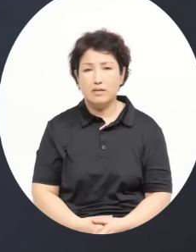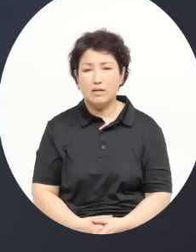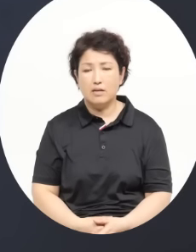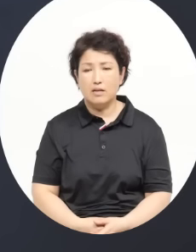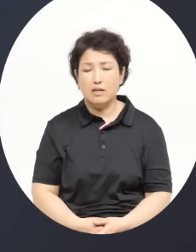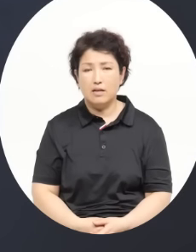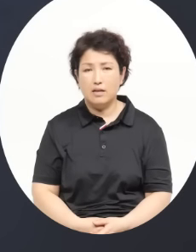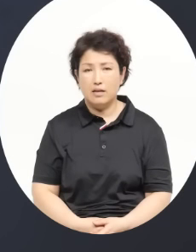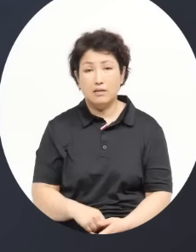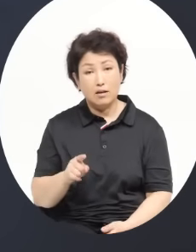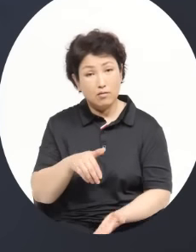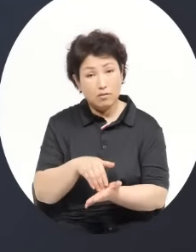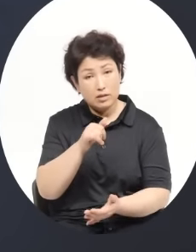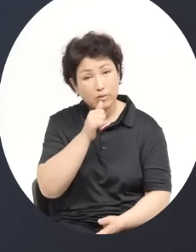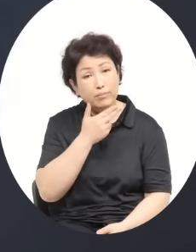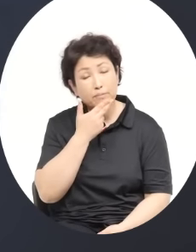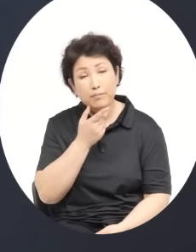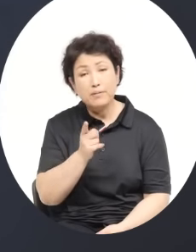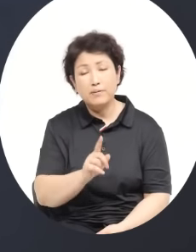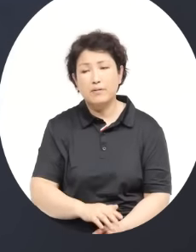안 될 것 같아요? 될 것 같아요?